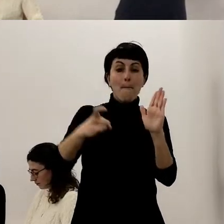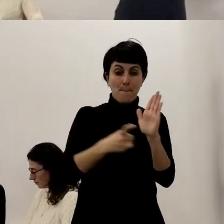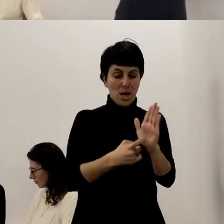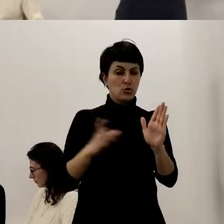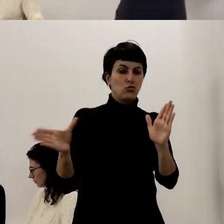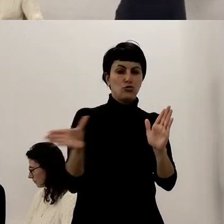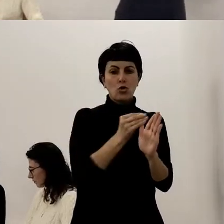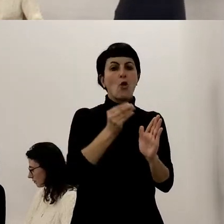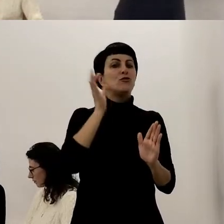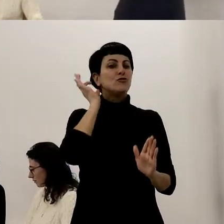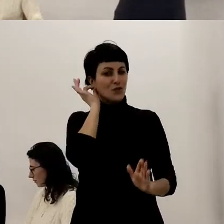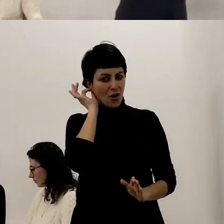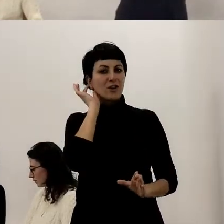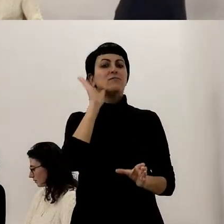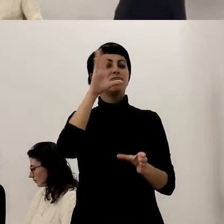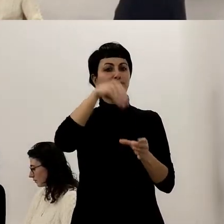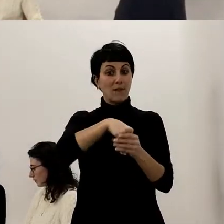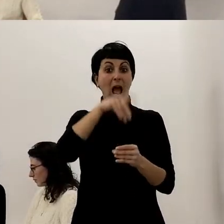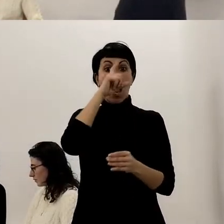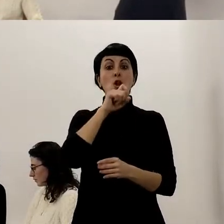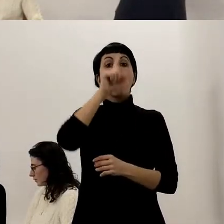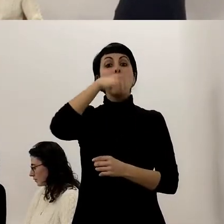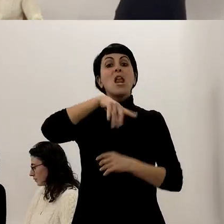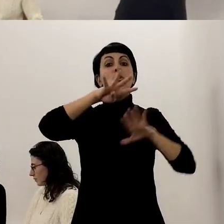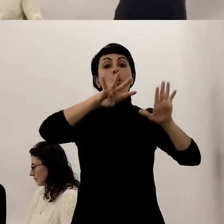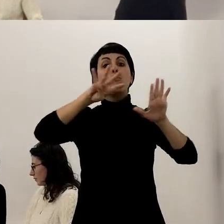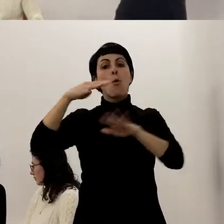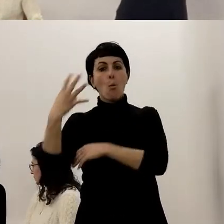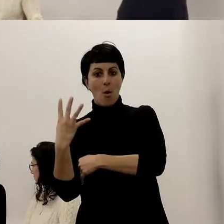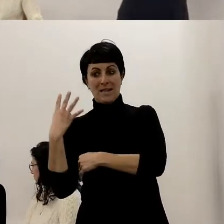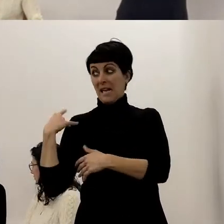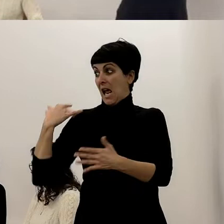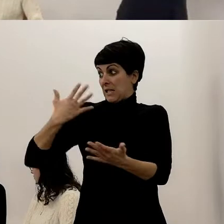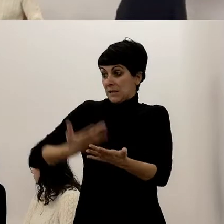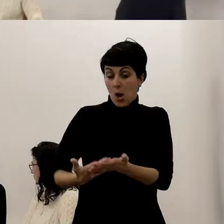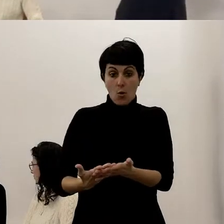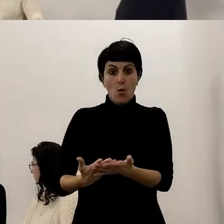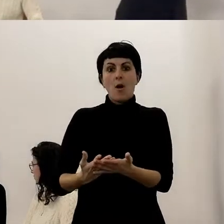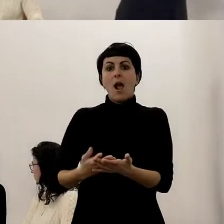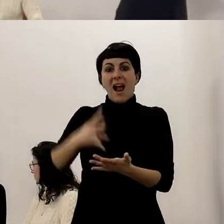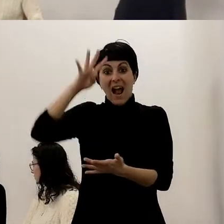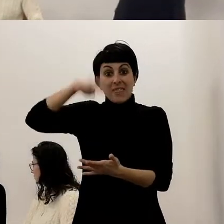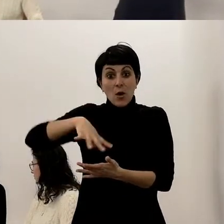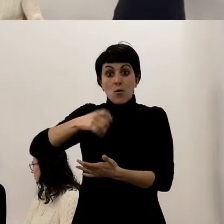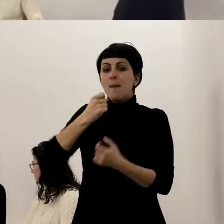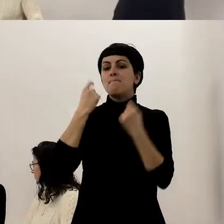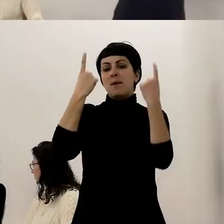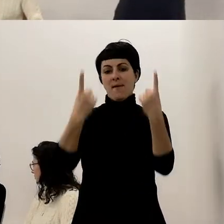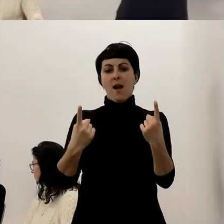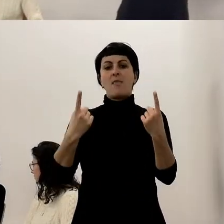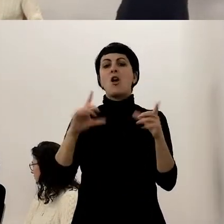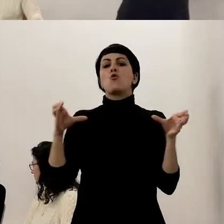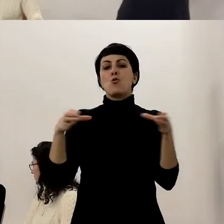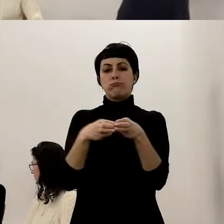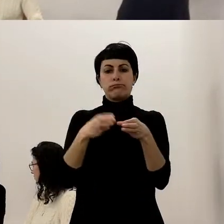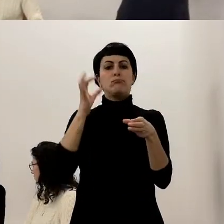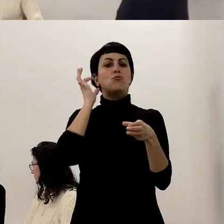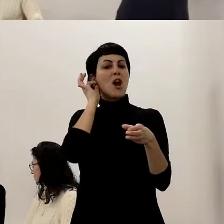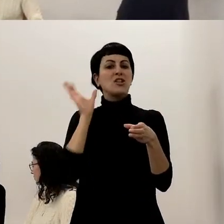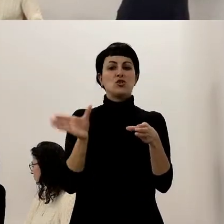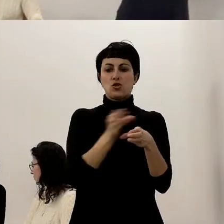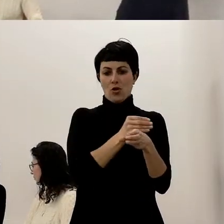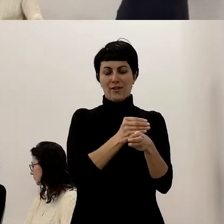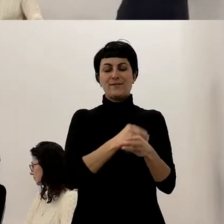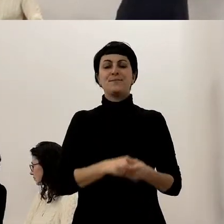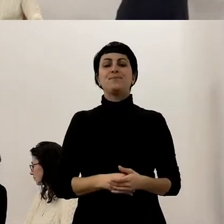dones des del 1994, som la primera colla de Catalunya. No? Després sí que